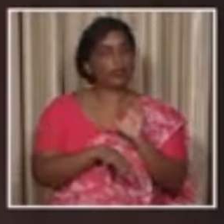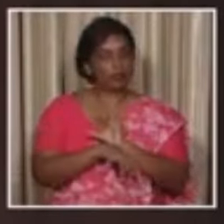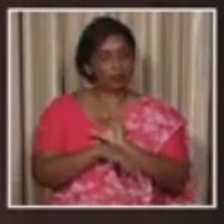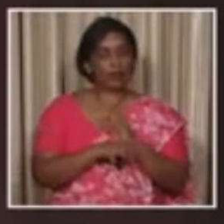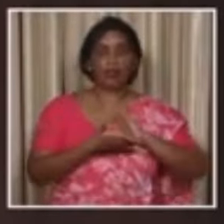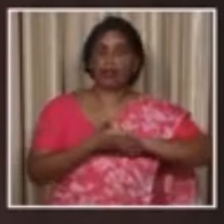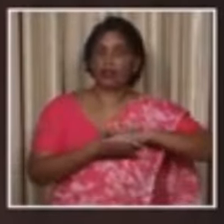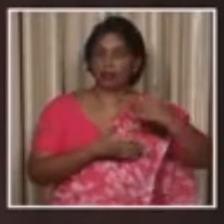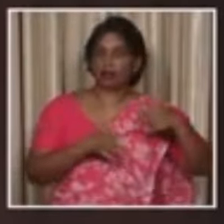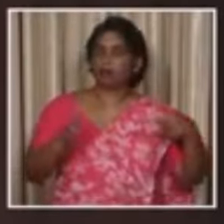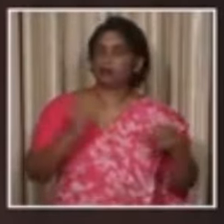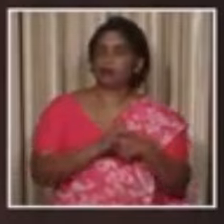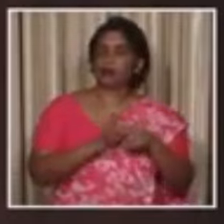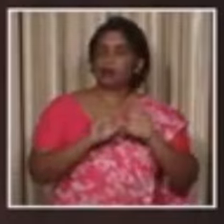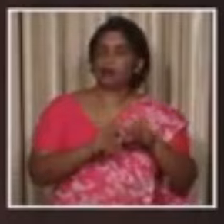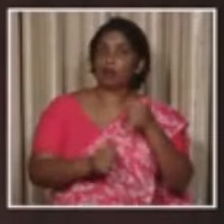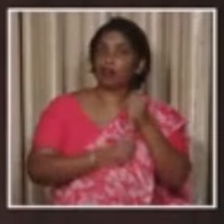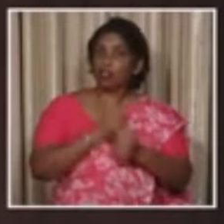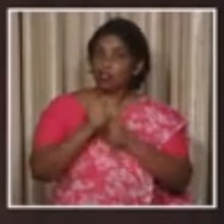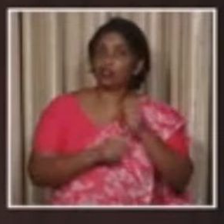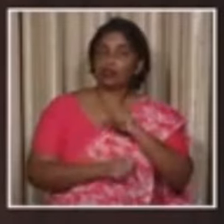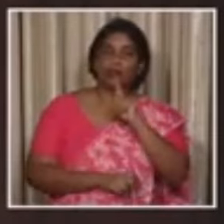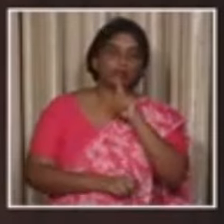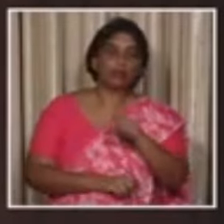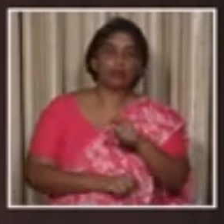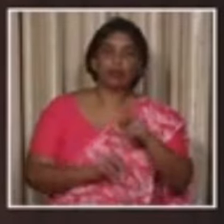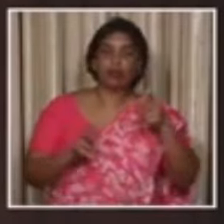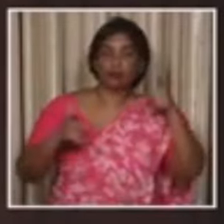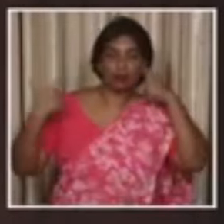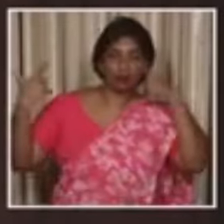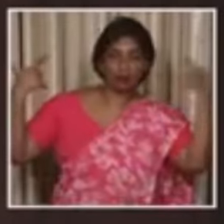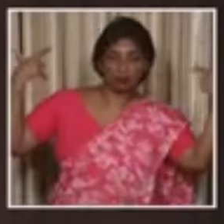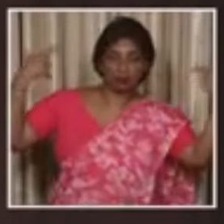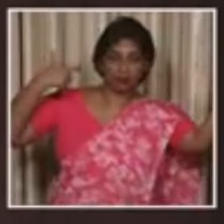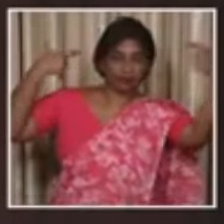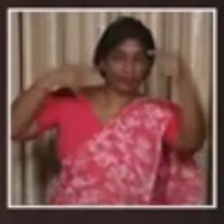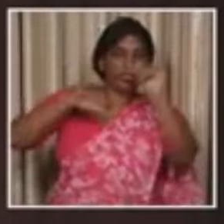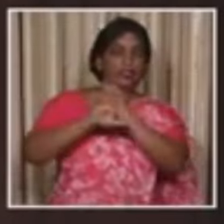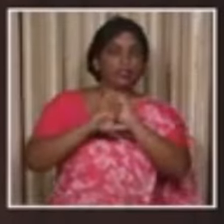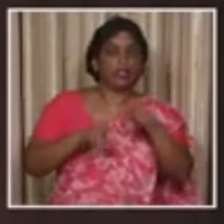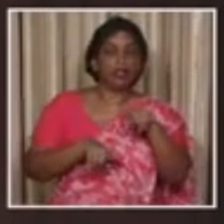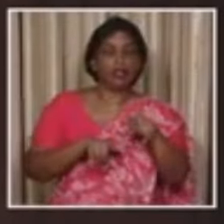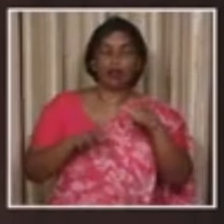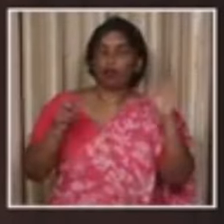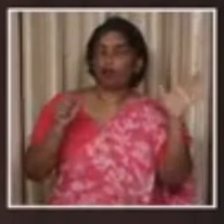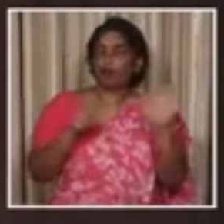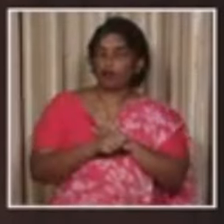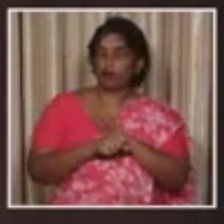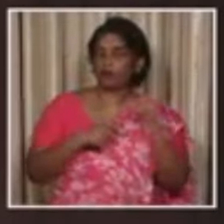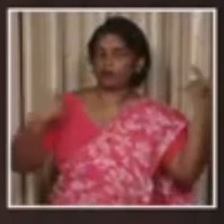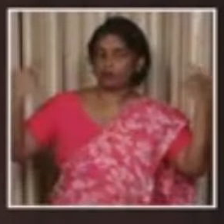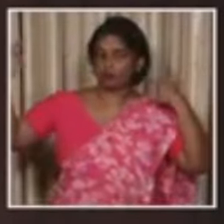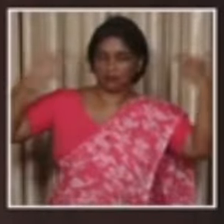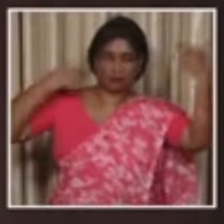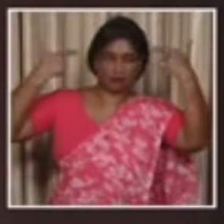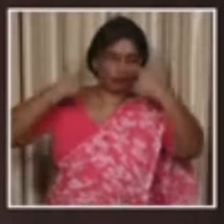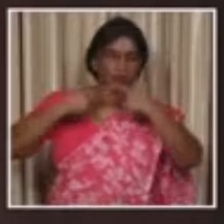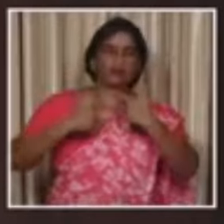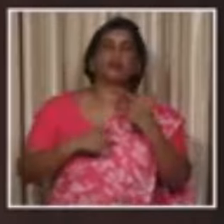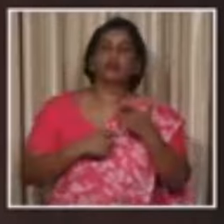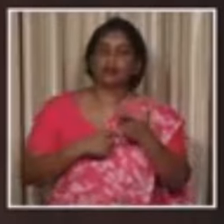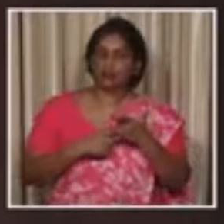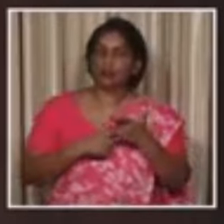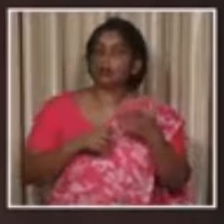ලැප්ටොප් එකට මේක ගහගෙන මේ ළමයාට දුවන්න කිව්වම කැමරා 16කින් මේ ළමයාව සම්පූර්ණයෙන් මේ ක්‍රීඩකයාව හෝ